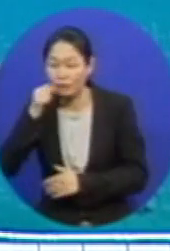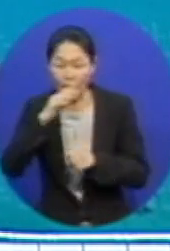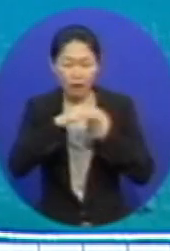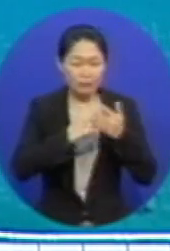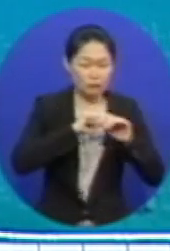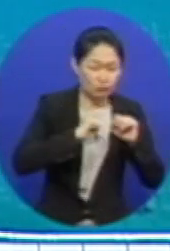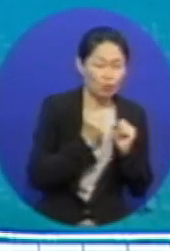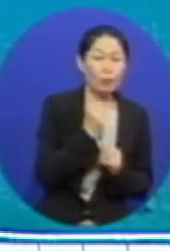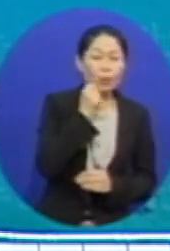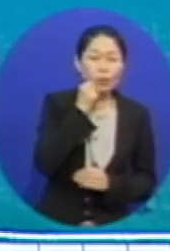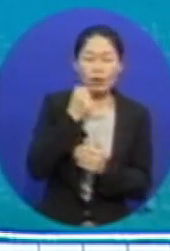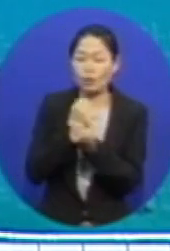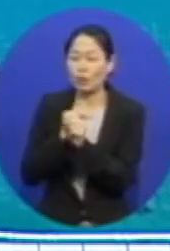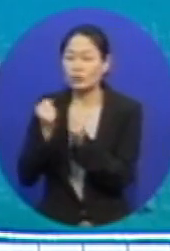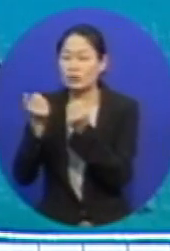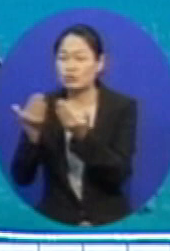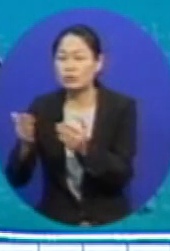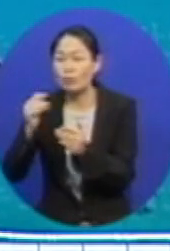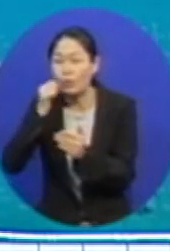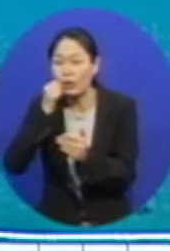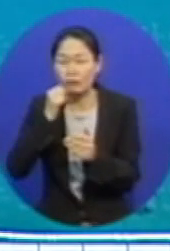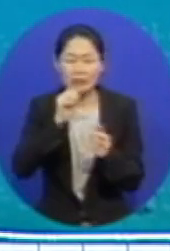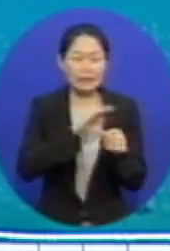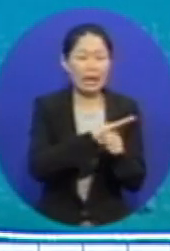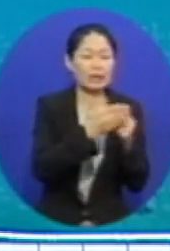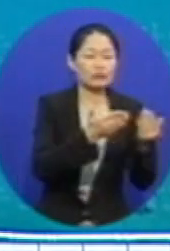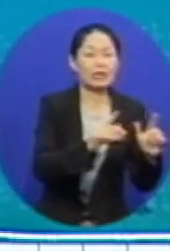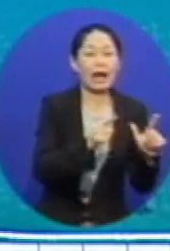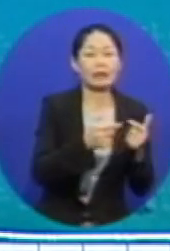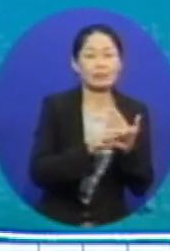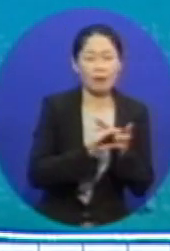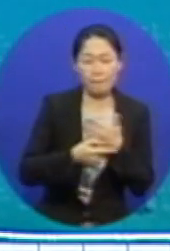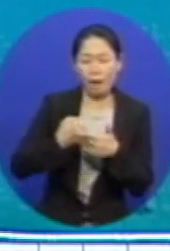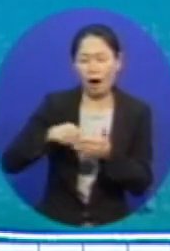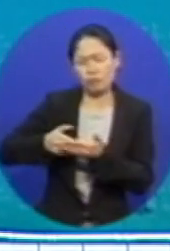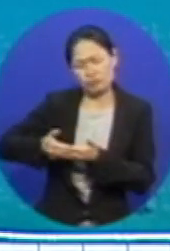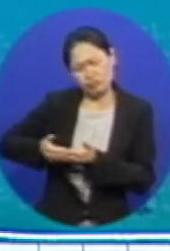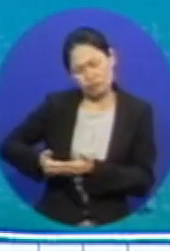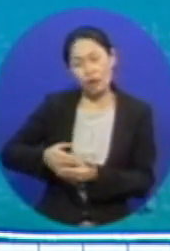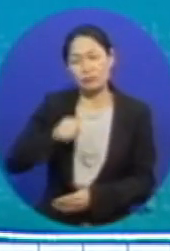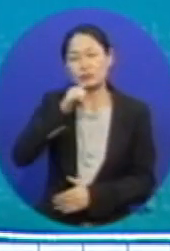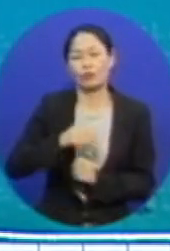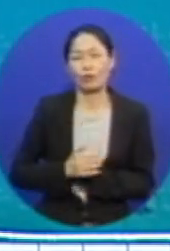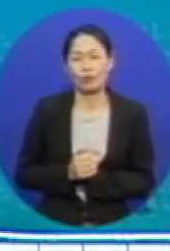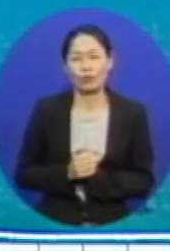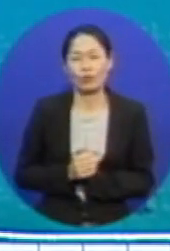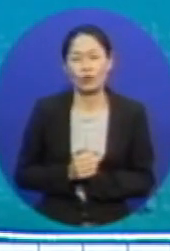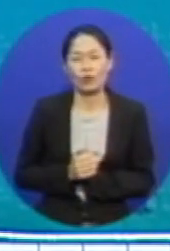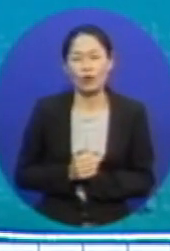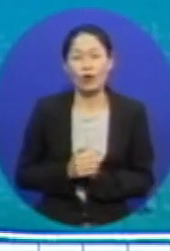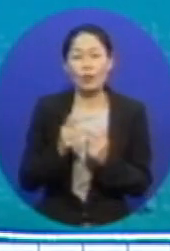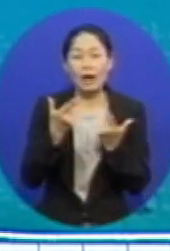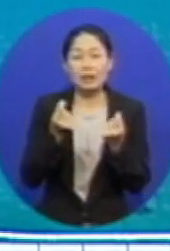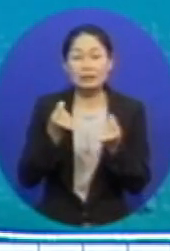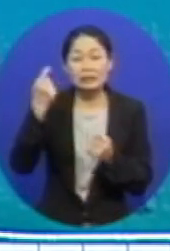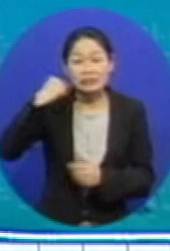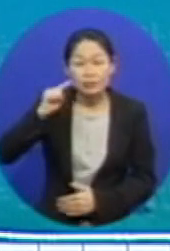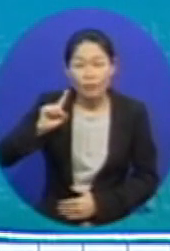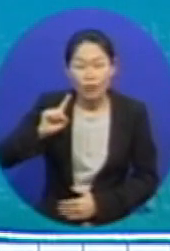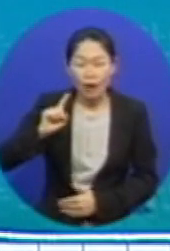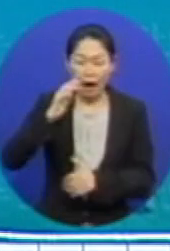못하고 용서하고 사랑하지 않으면 마음이 무거워요 바로 그것이 우리가